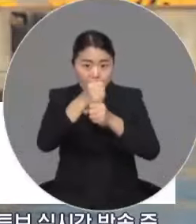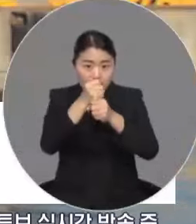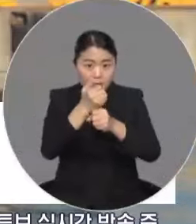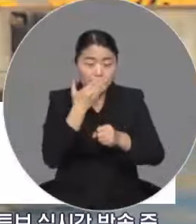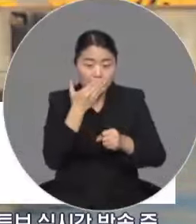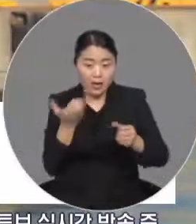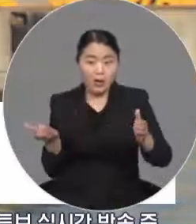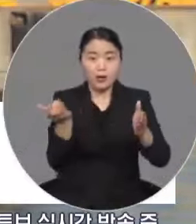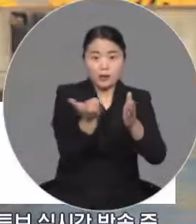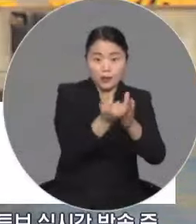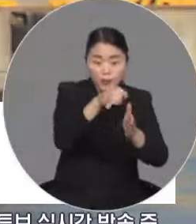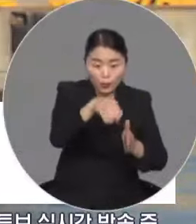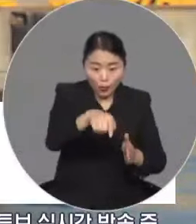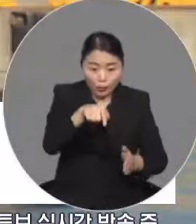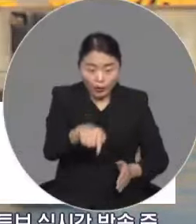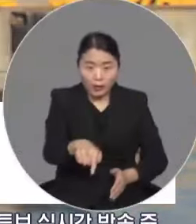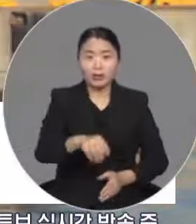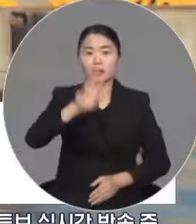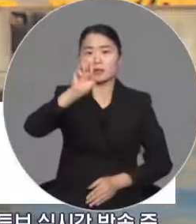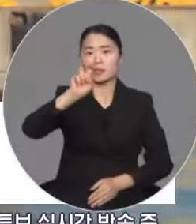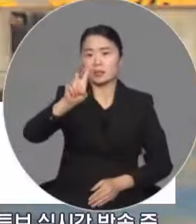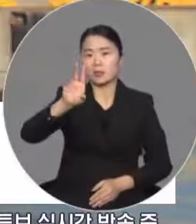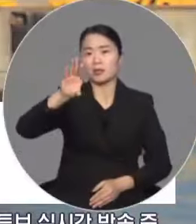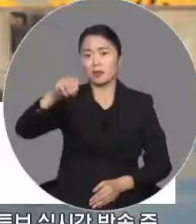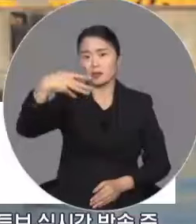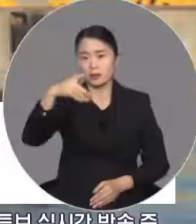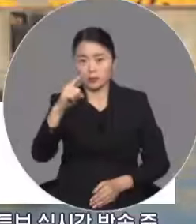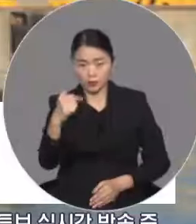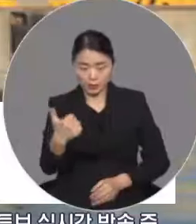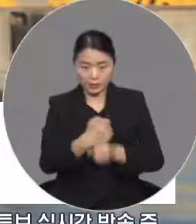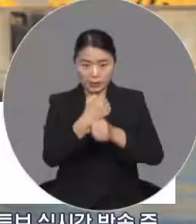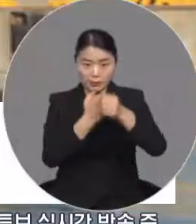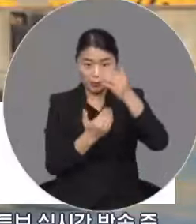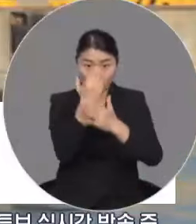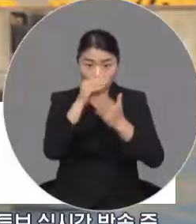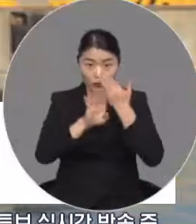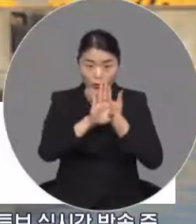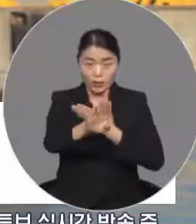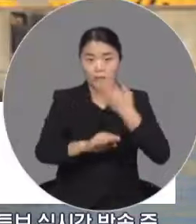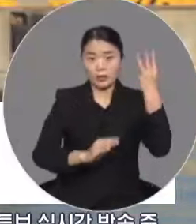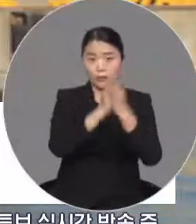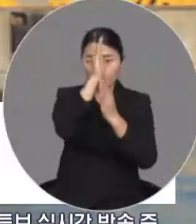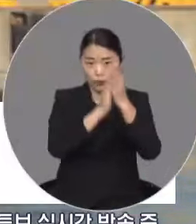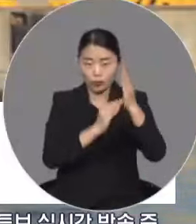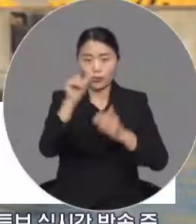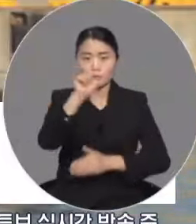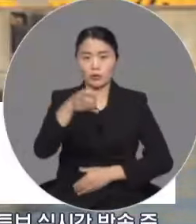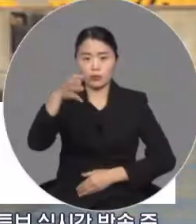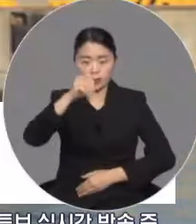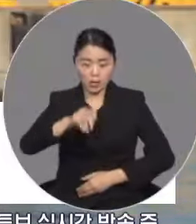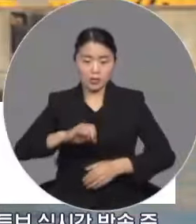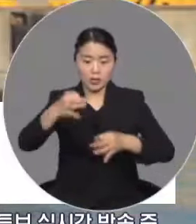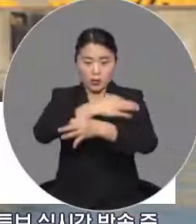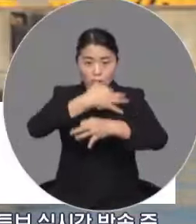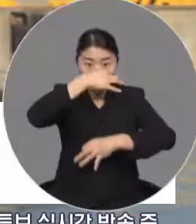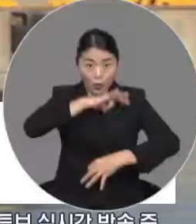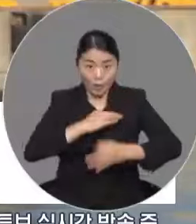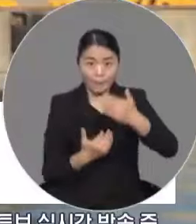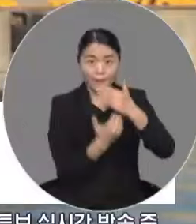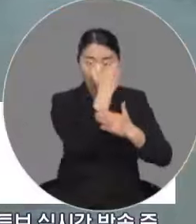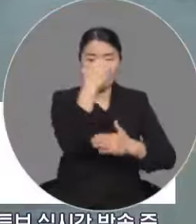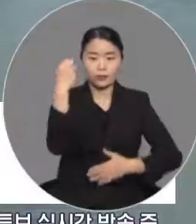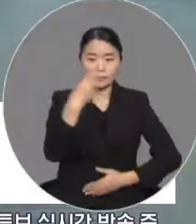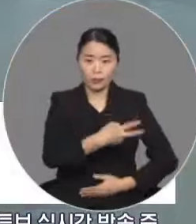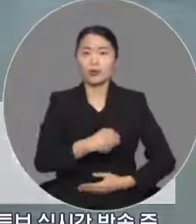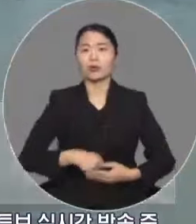톤의 그린수소를 생산하면서 약 3조 5천억의 경제효과 또 3만여 명의 일자리 창출이